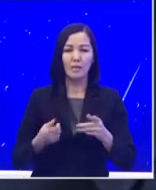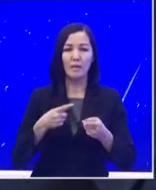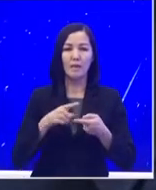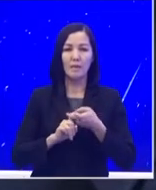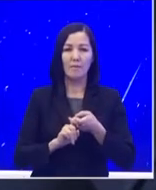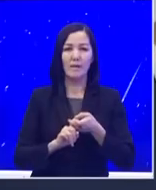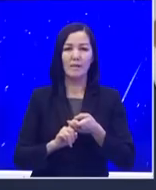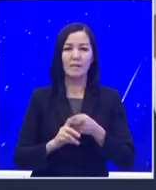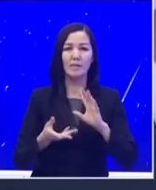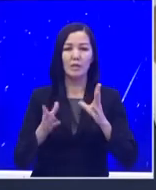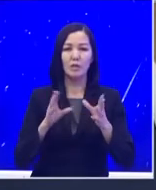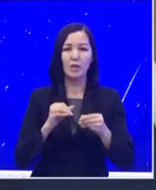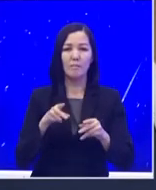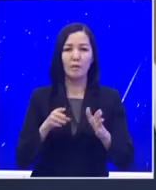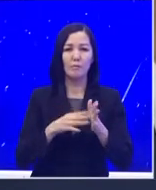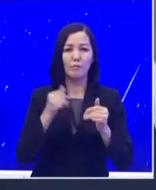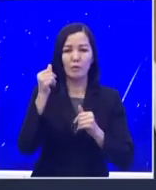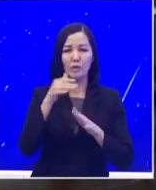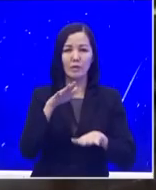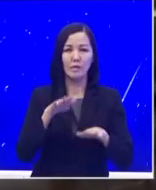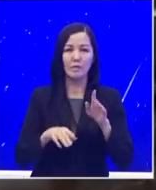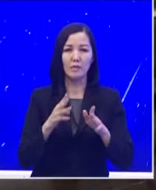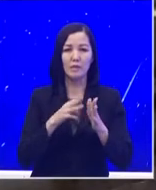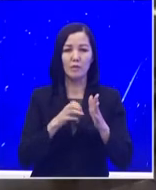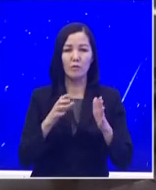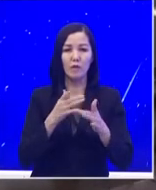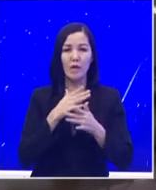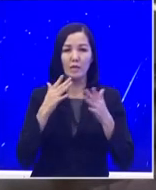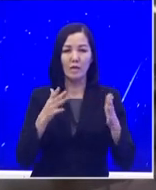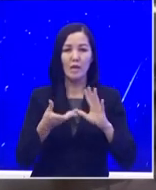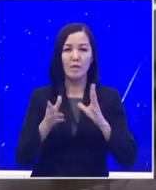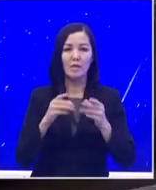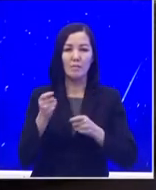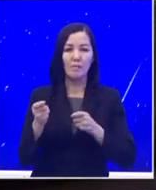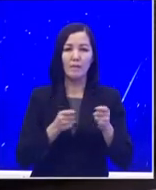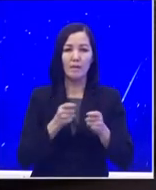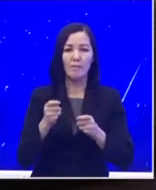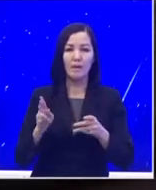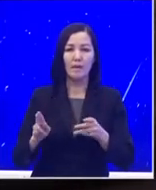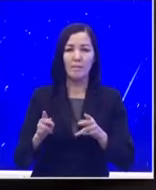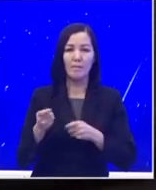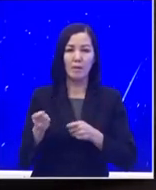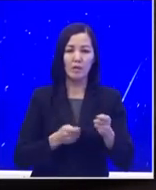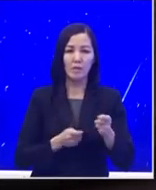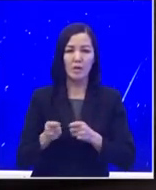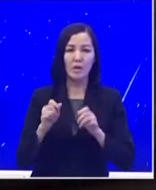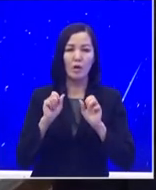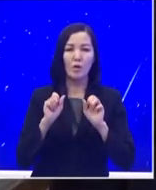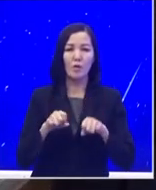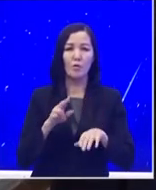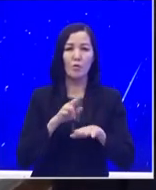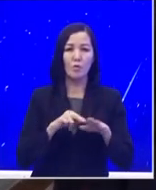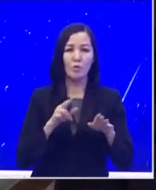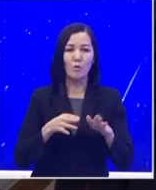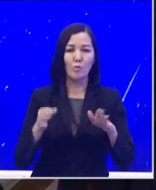өкілдері. Жалпы бұл көрсеткіш 2018 жылмен салыстырғанда 800-ге артық. Жалпы басқарма басшылары, құқық қорғау органдары мен облыс